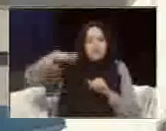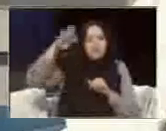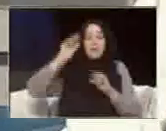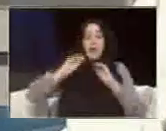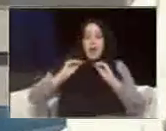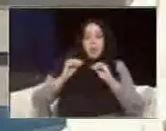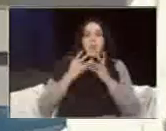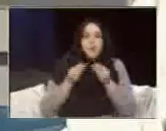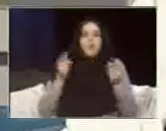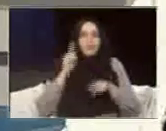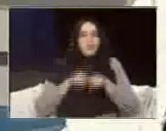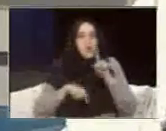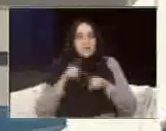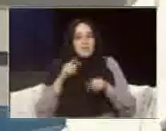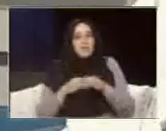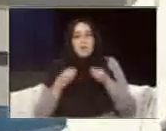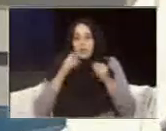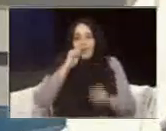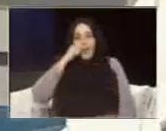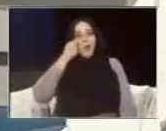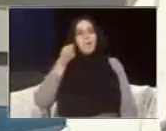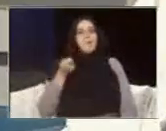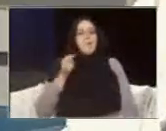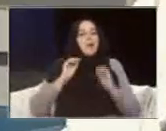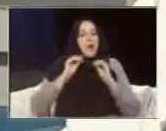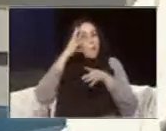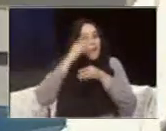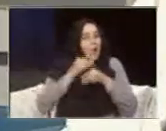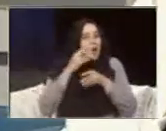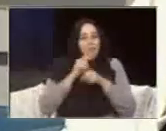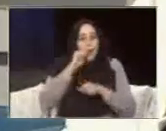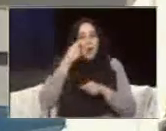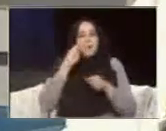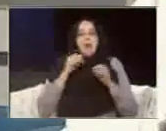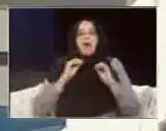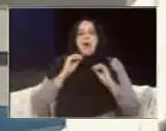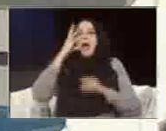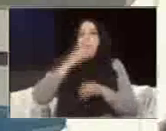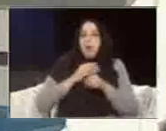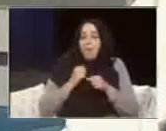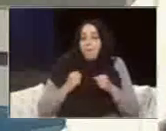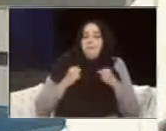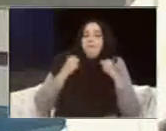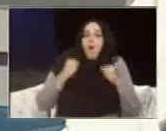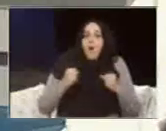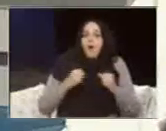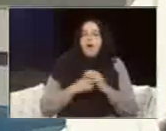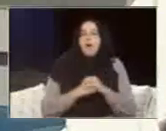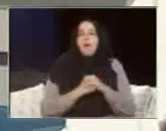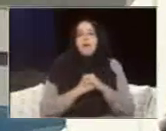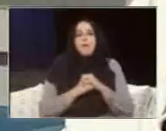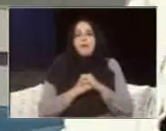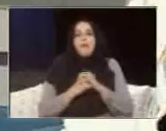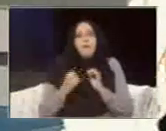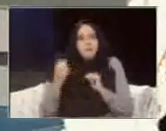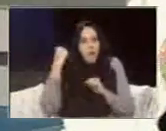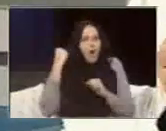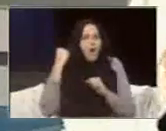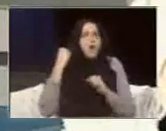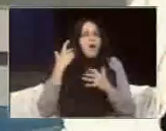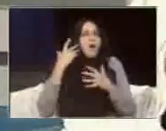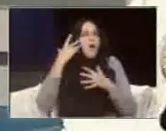من القيم، تعلم الرجولة وتعلم القوة وتعلم